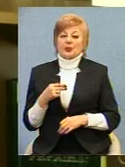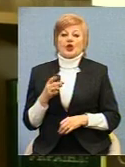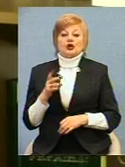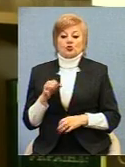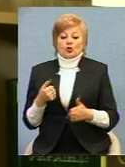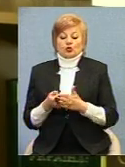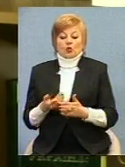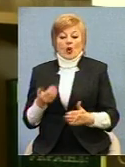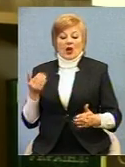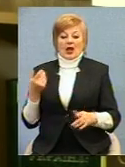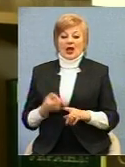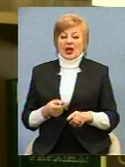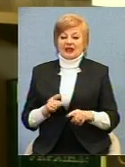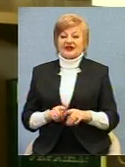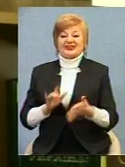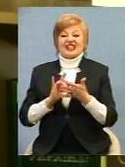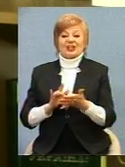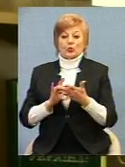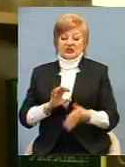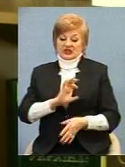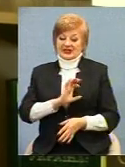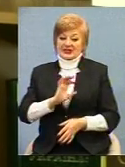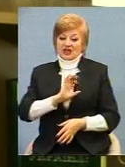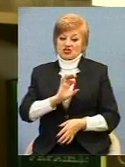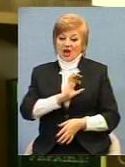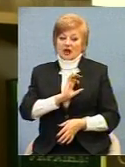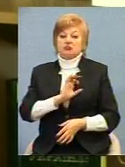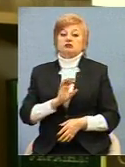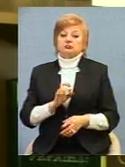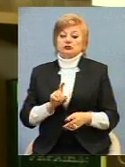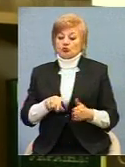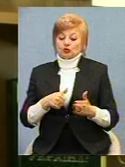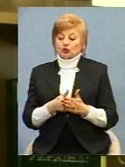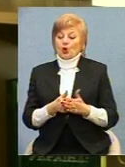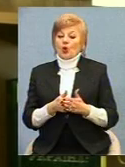до этого на туристических значках, часто еще до